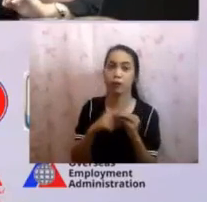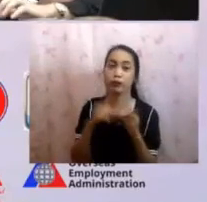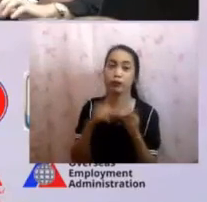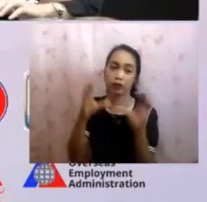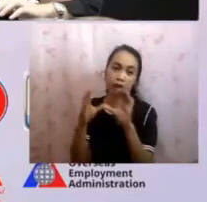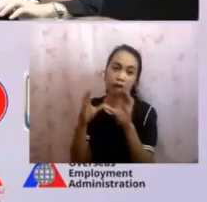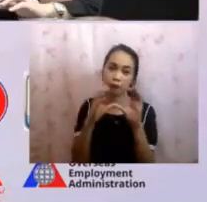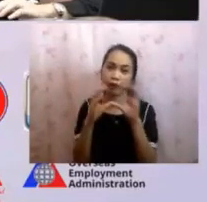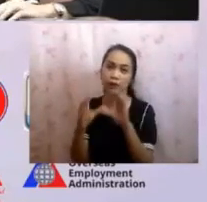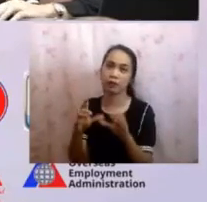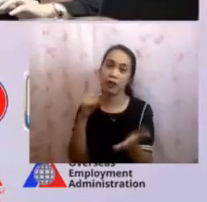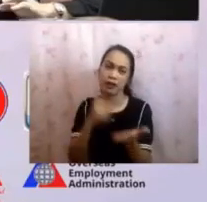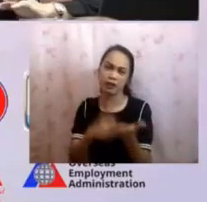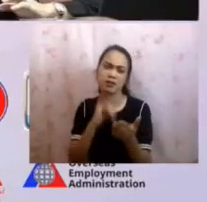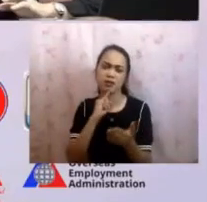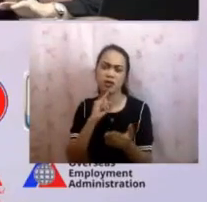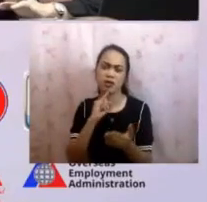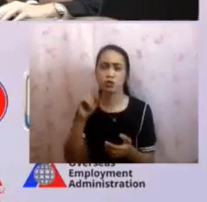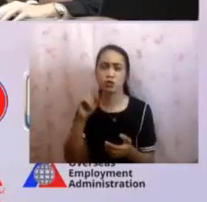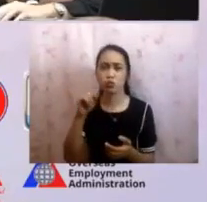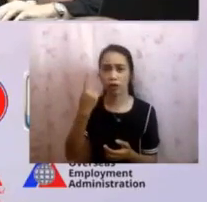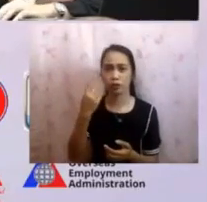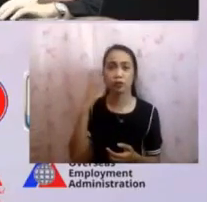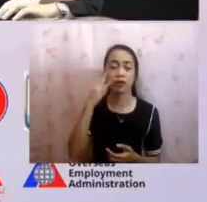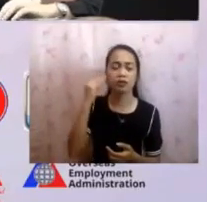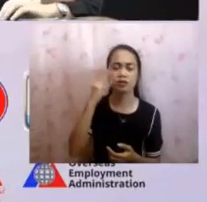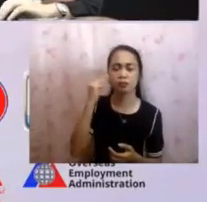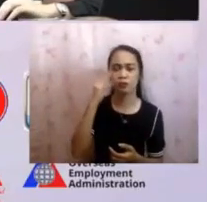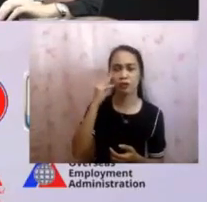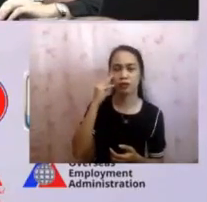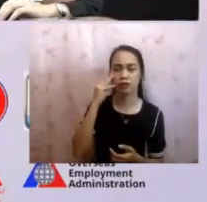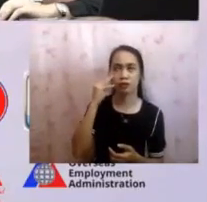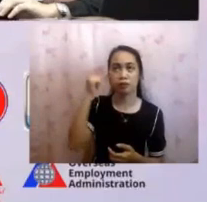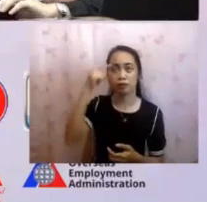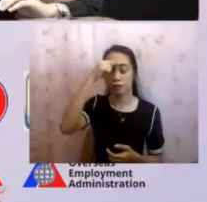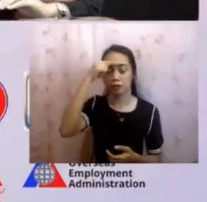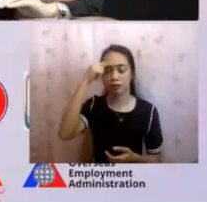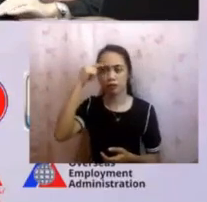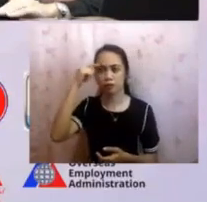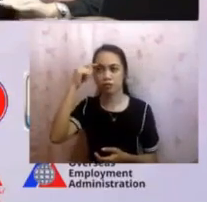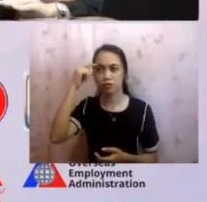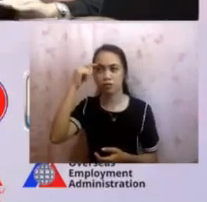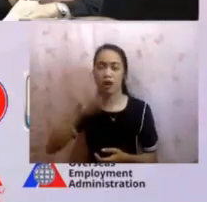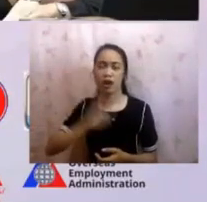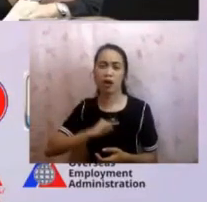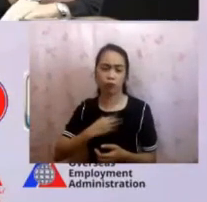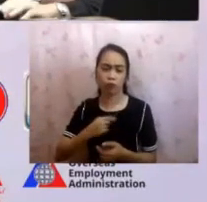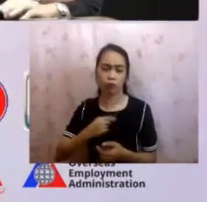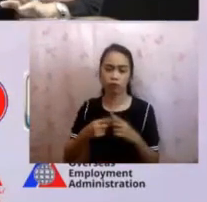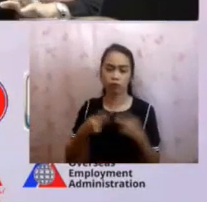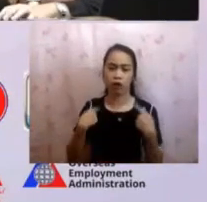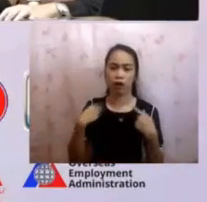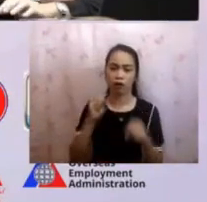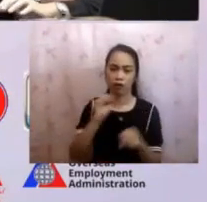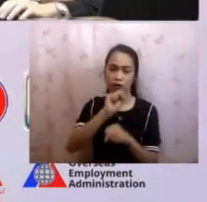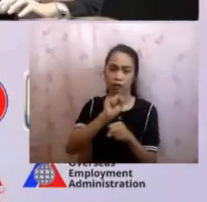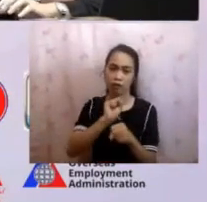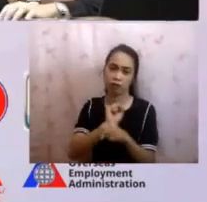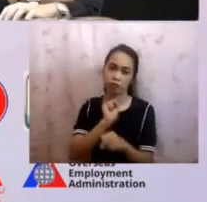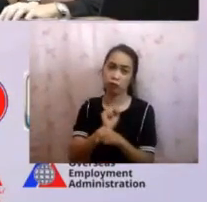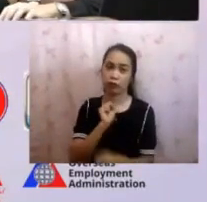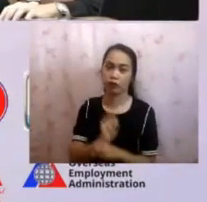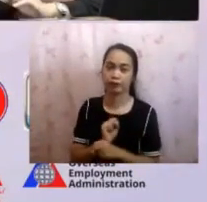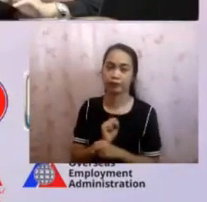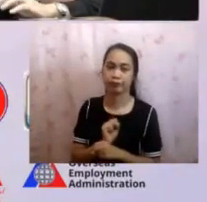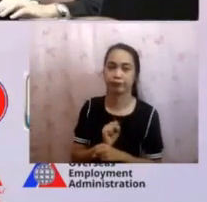company. This is one of my personal experience, guys, before. Because kanila ging ganahan ta makatrabaho na, gitawagan